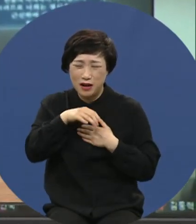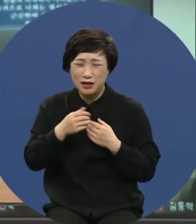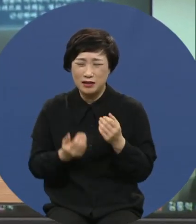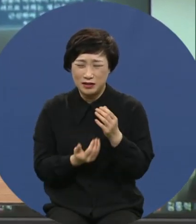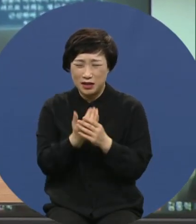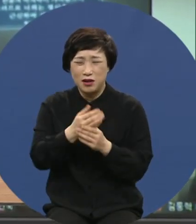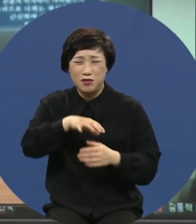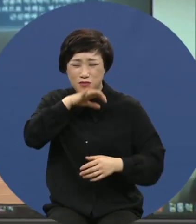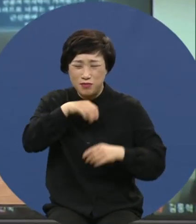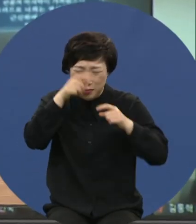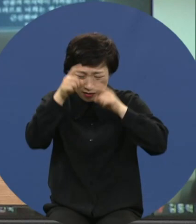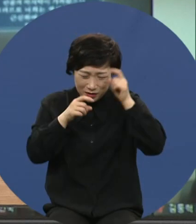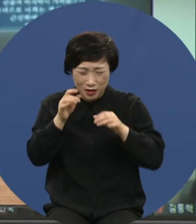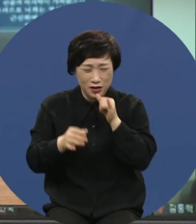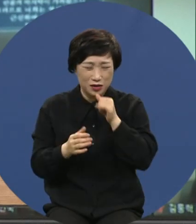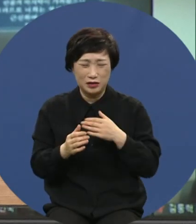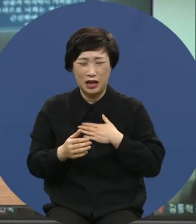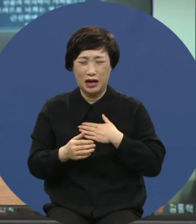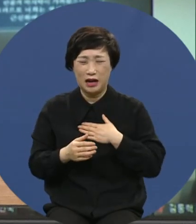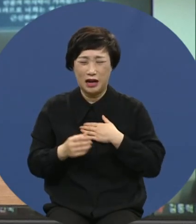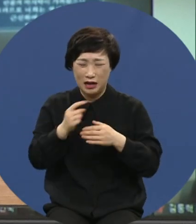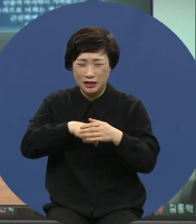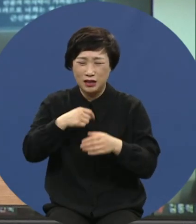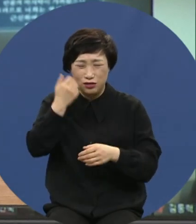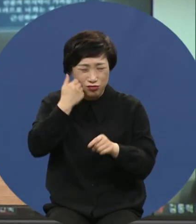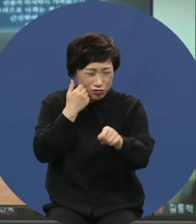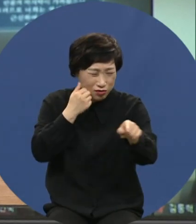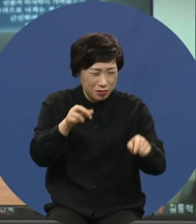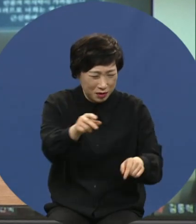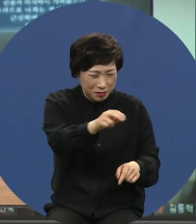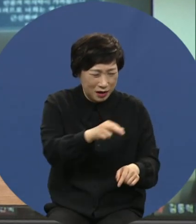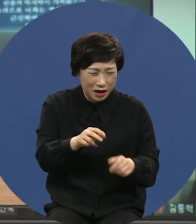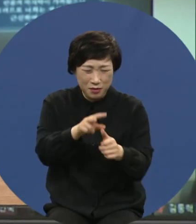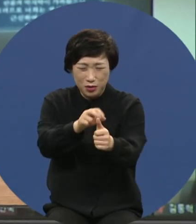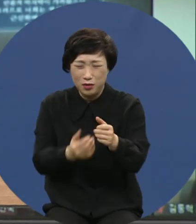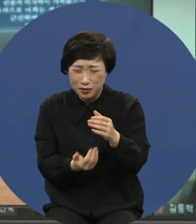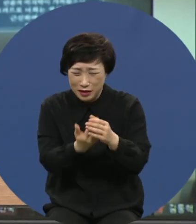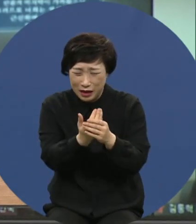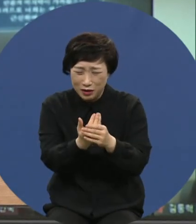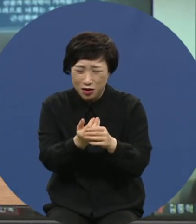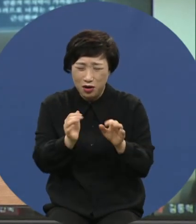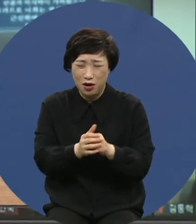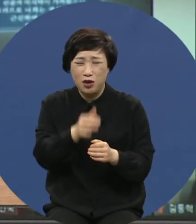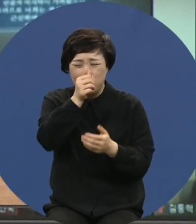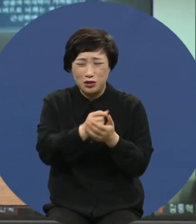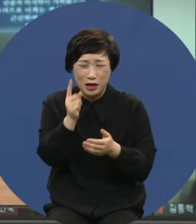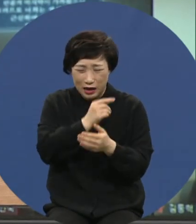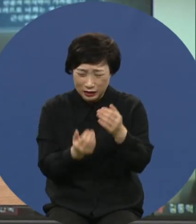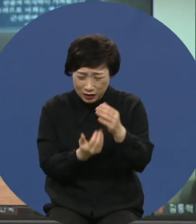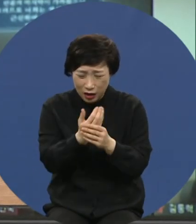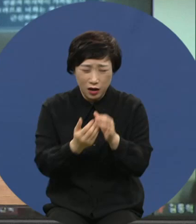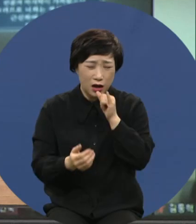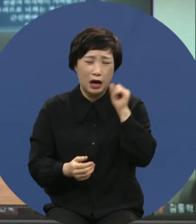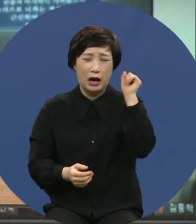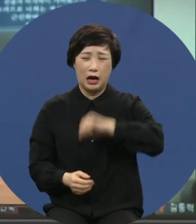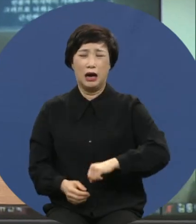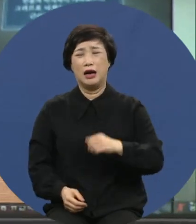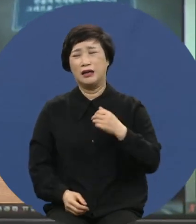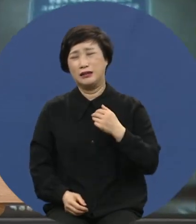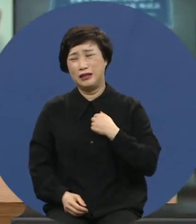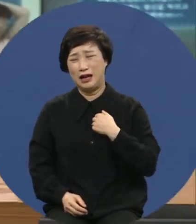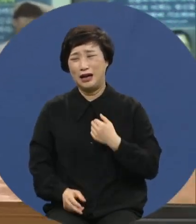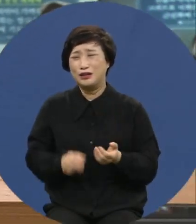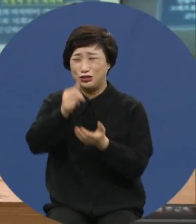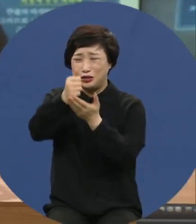불평이 나오고 내 입에서 벌써 남을 비판이 나오고 미움이 나오고 죄악이 상생되면 내가